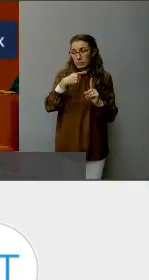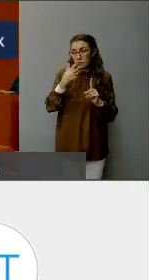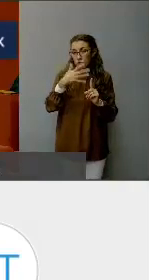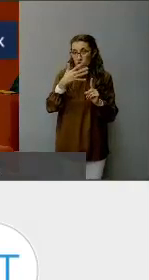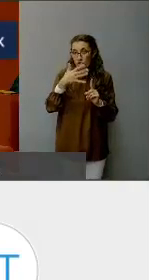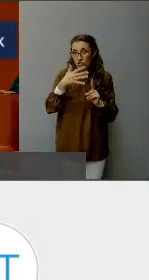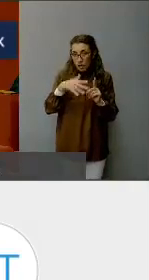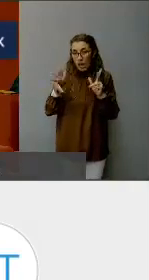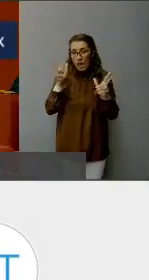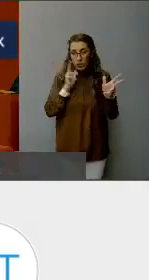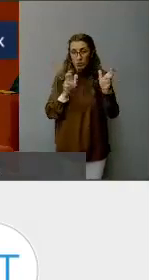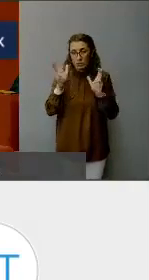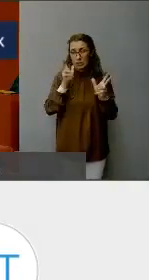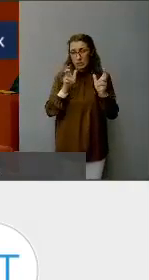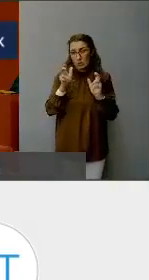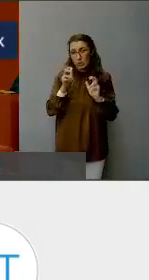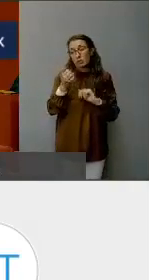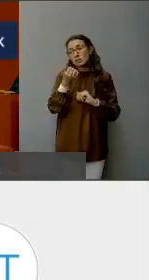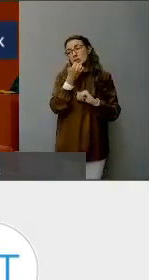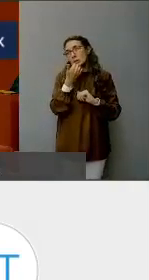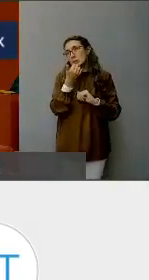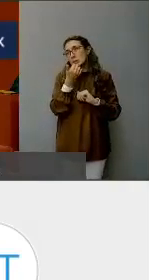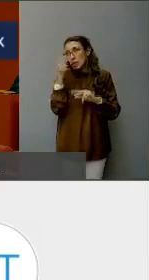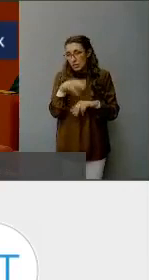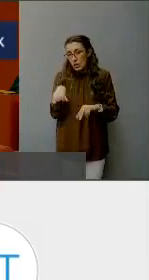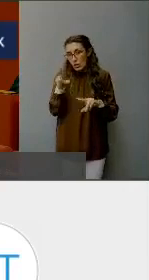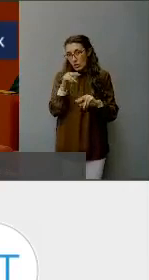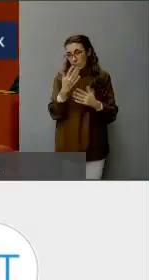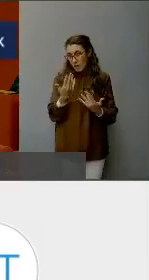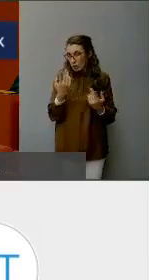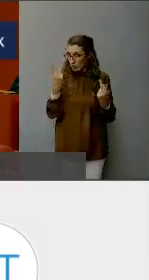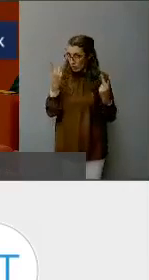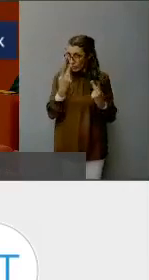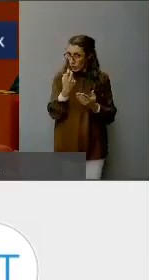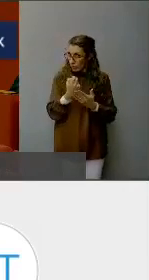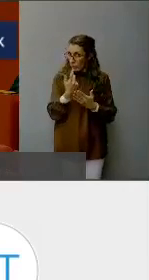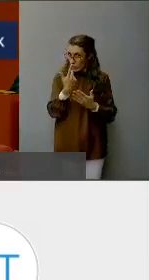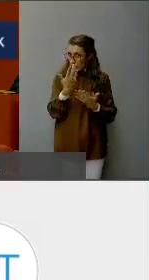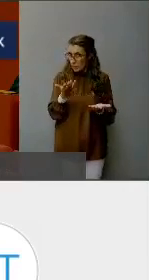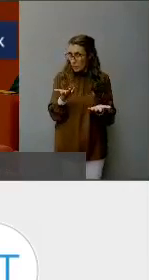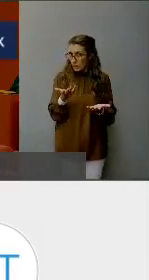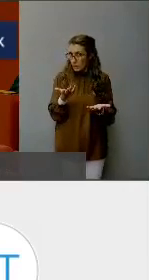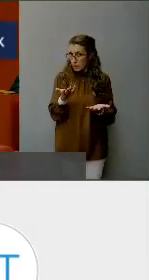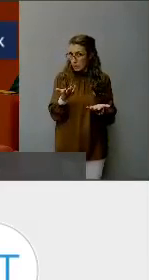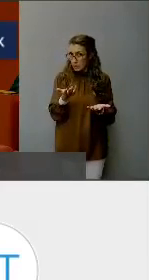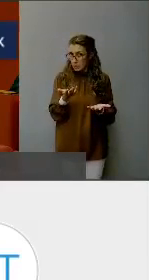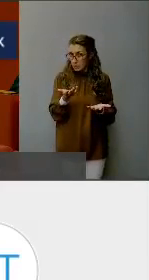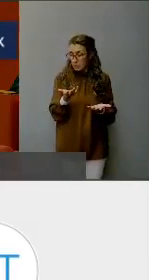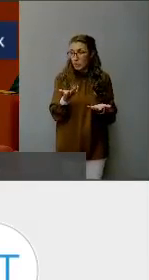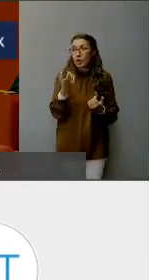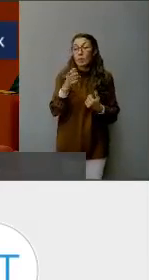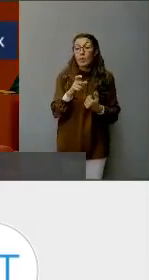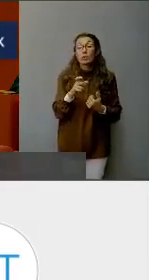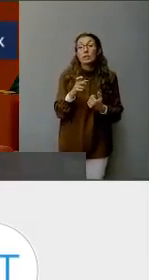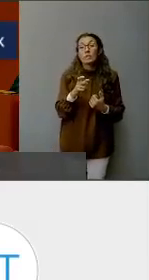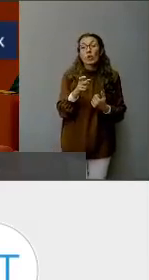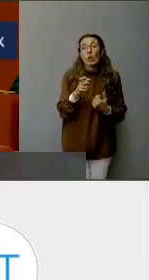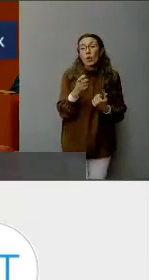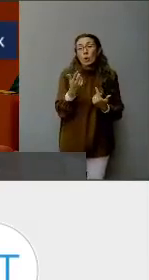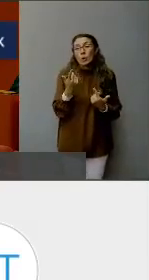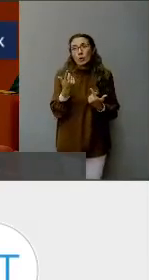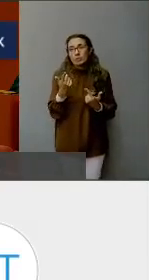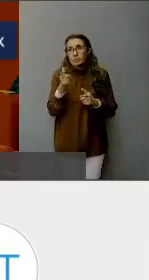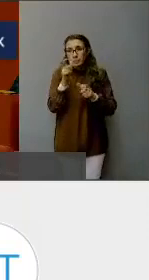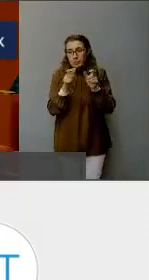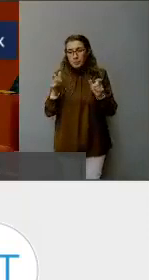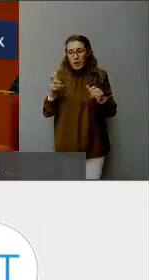le audizioni sempre scusate solo 8 sottolinea marini è davvero è davvero un affronto non aver tenuto conto fatto tesoro degli